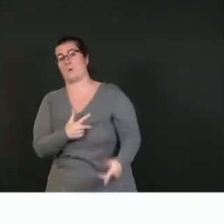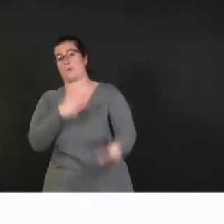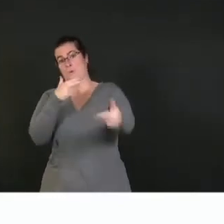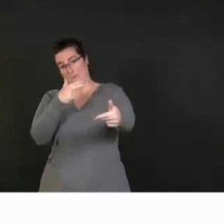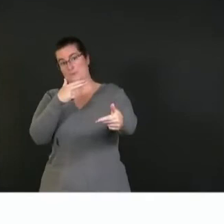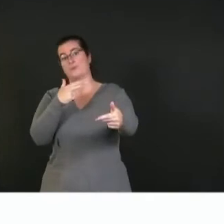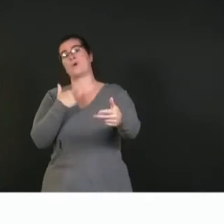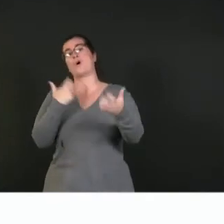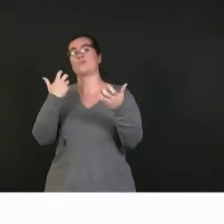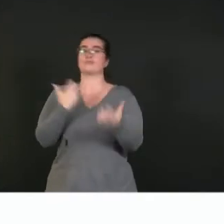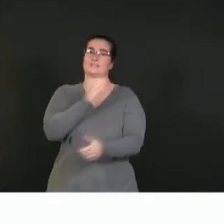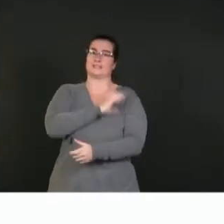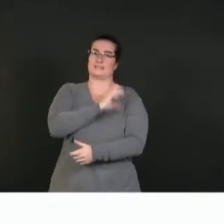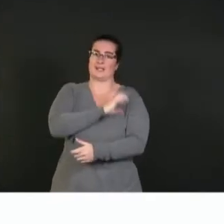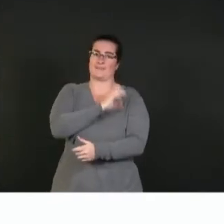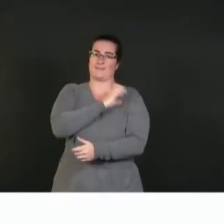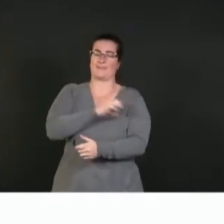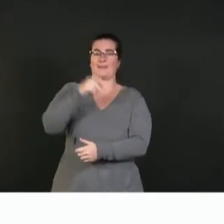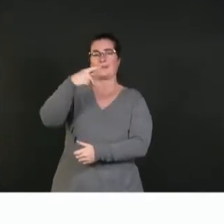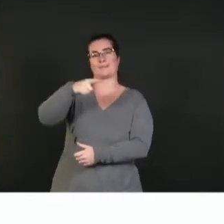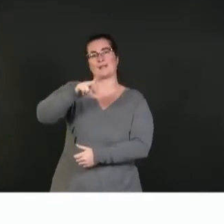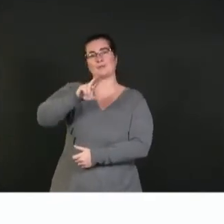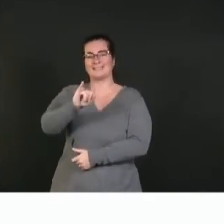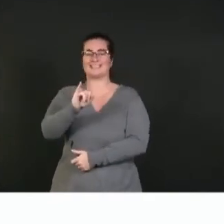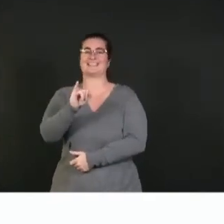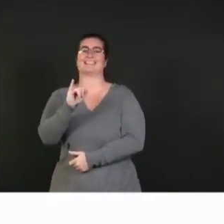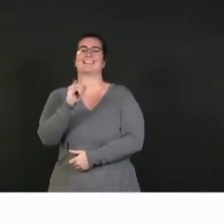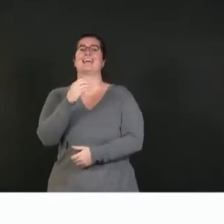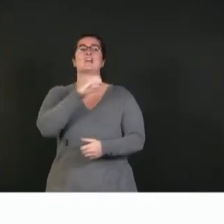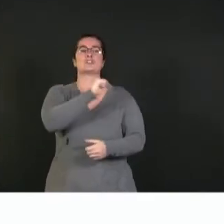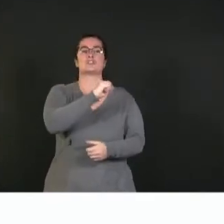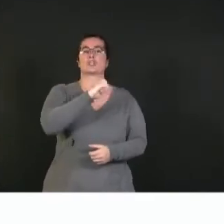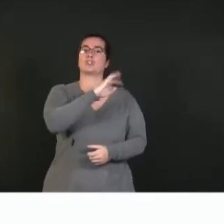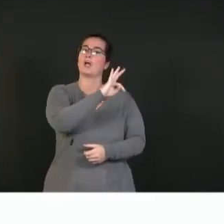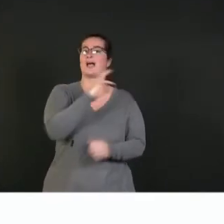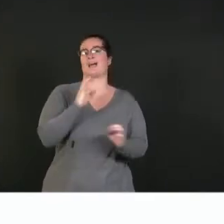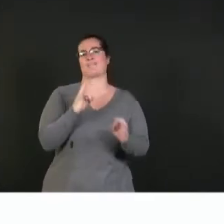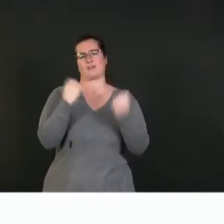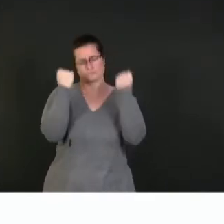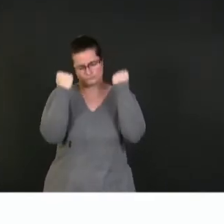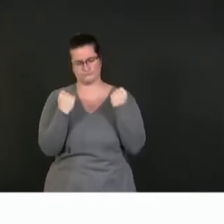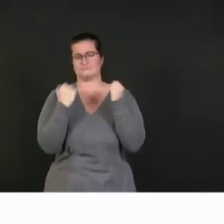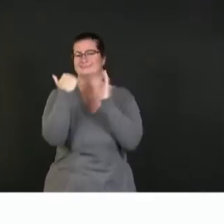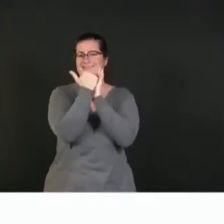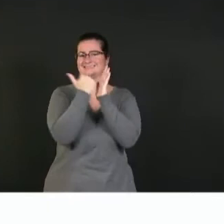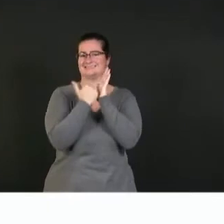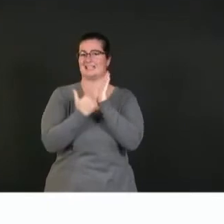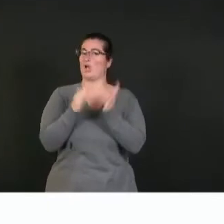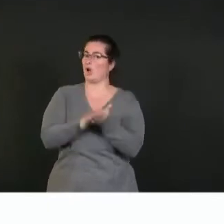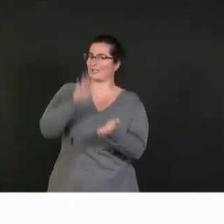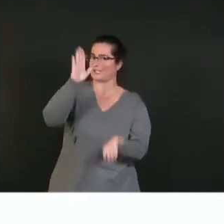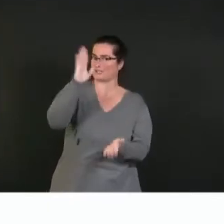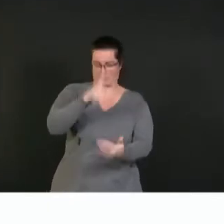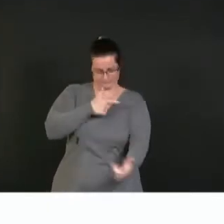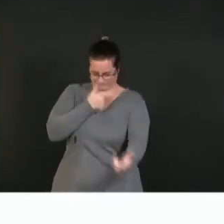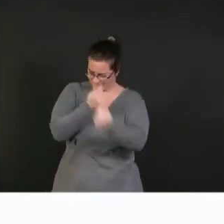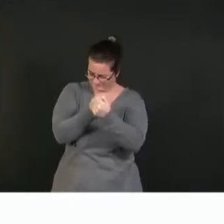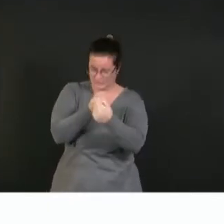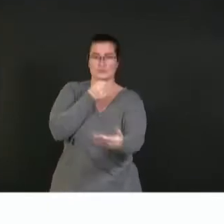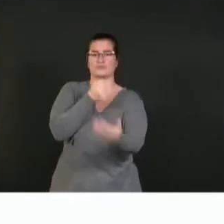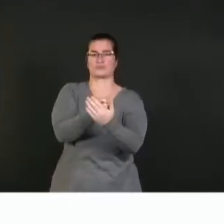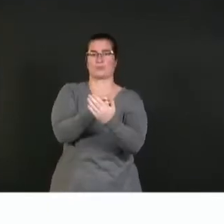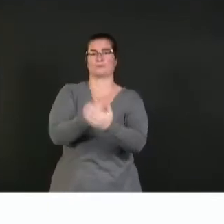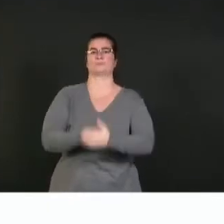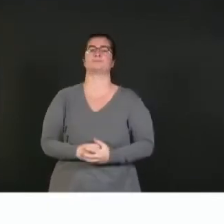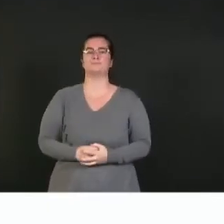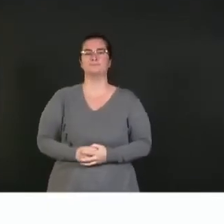pouvoir réviser complètement à la fois le PLUI et le SCOT pour les rendre beaucoup plus solides et pouvoir respecter nos engagements. Merci à